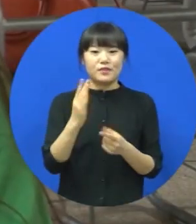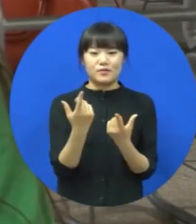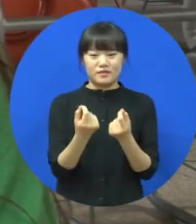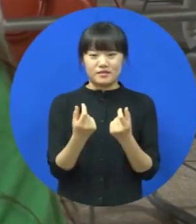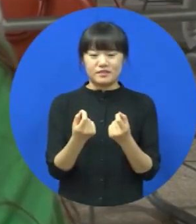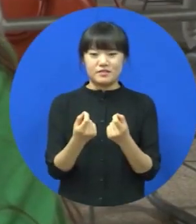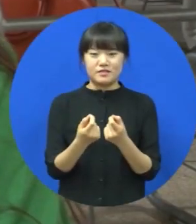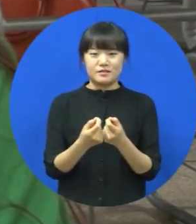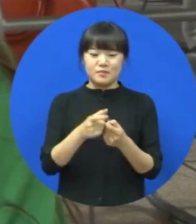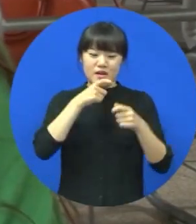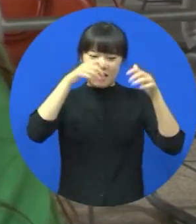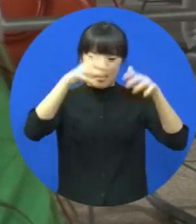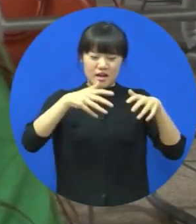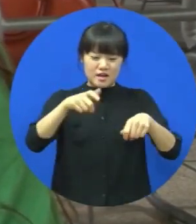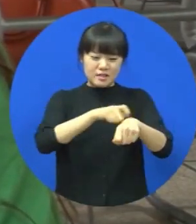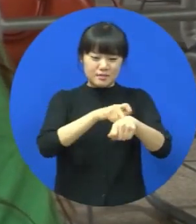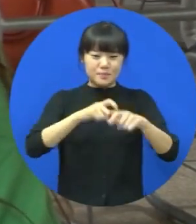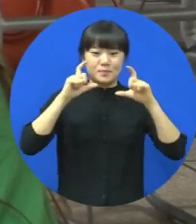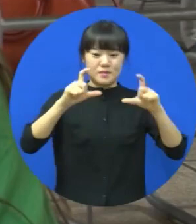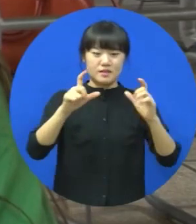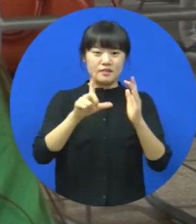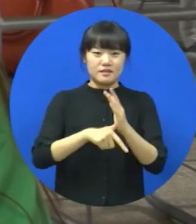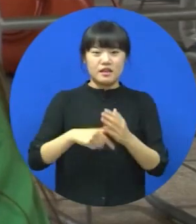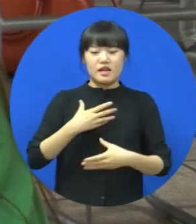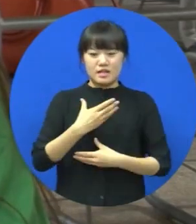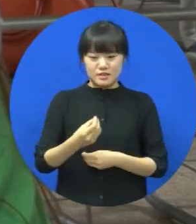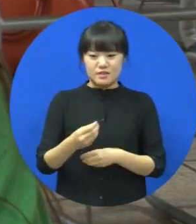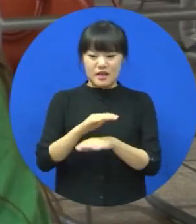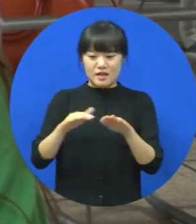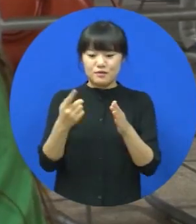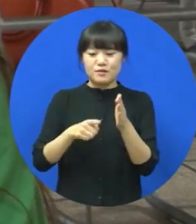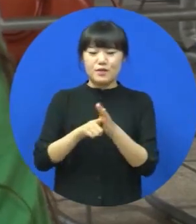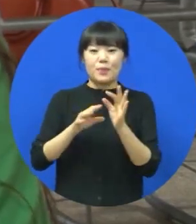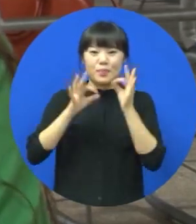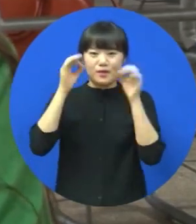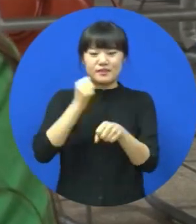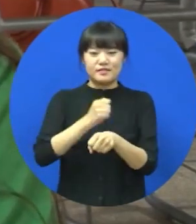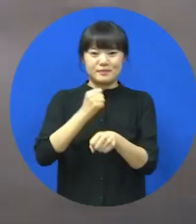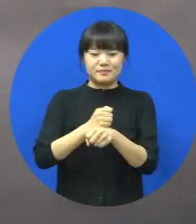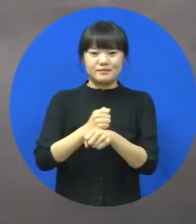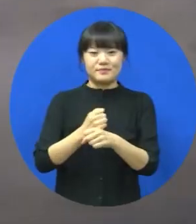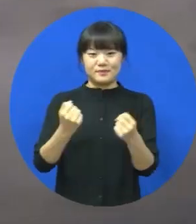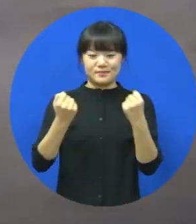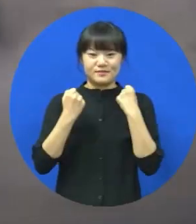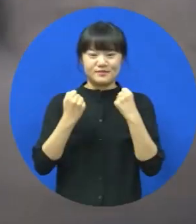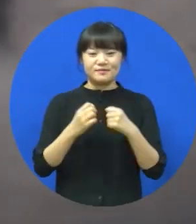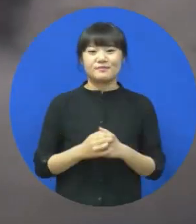호우특보 내리거나 이런 상황 발생했을 때 더욱더 안전하게 대처하도록 노력하겠습니다. 파이팅!